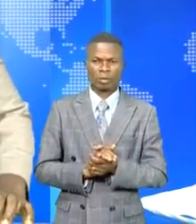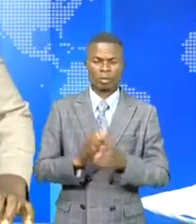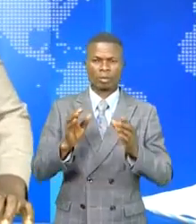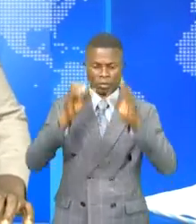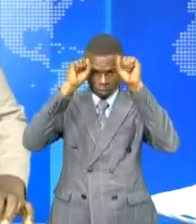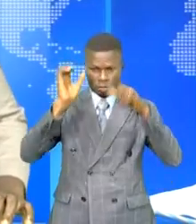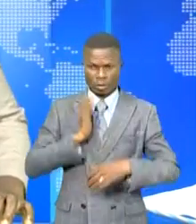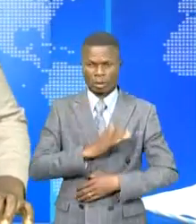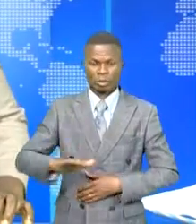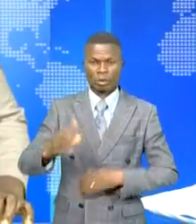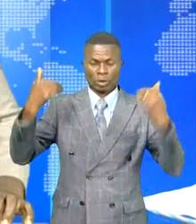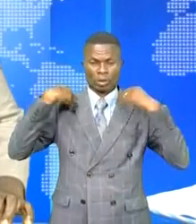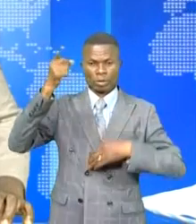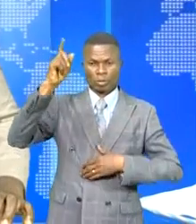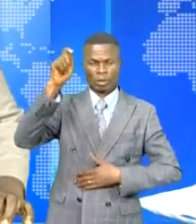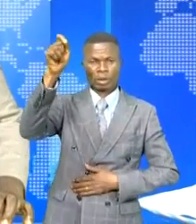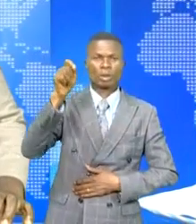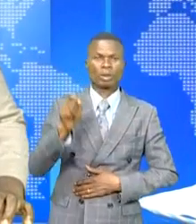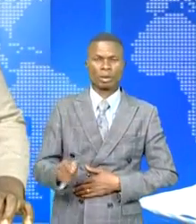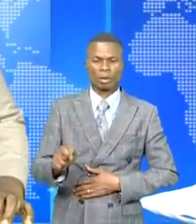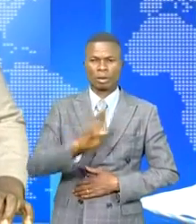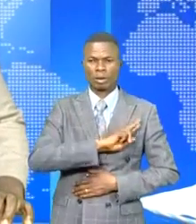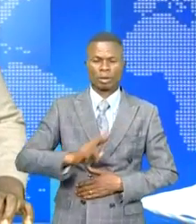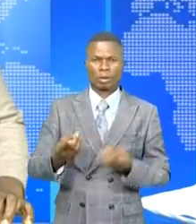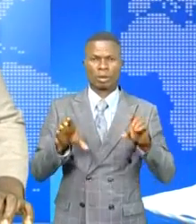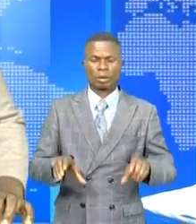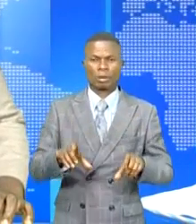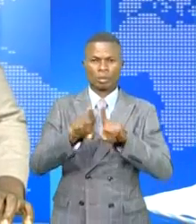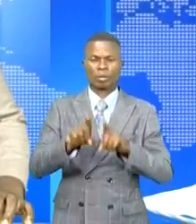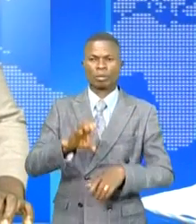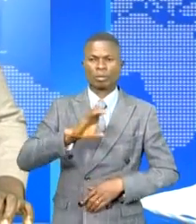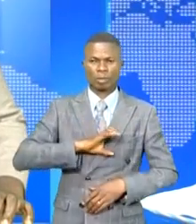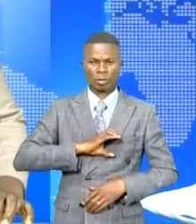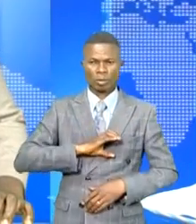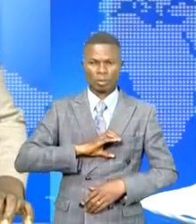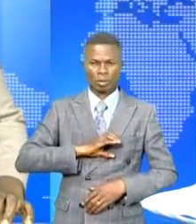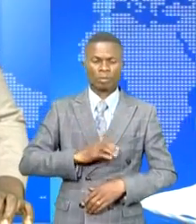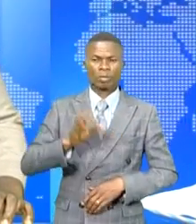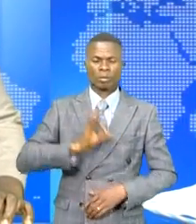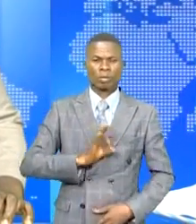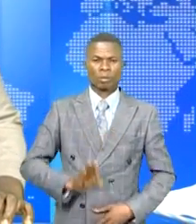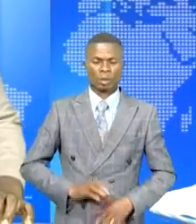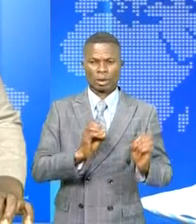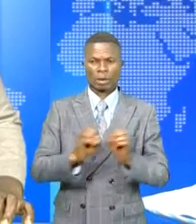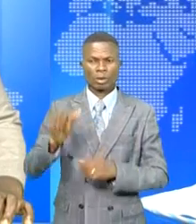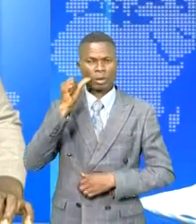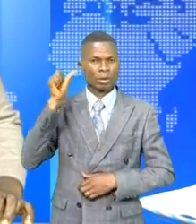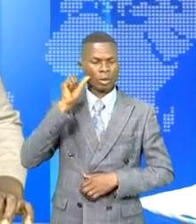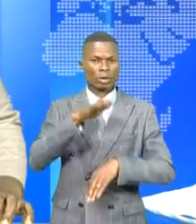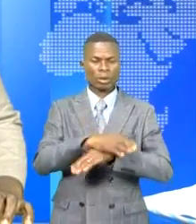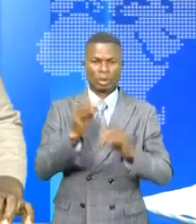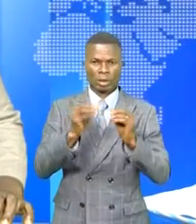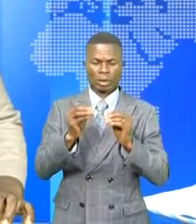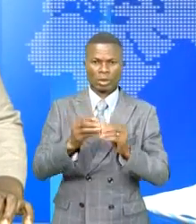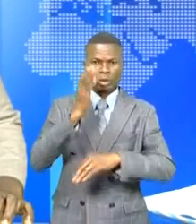République, commandant suprême des forces armées, de la RDC et de la police nationale, Félix-Antoine Tshisekedi, a présidé hier soir une réunion du